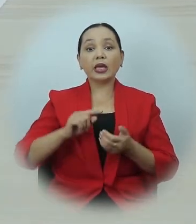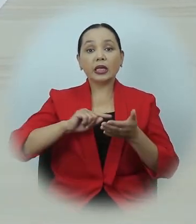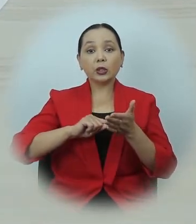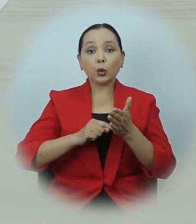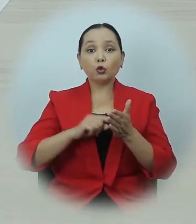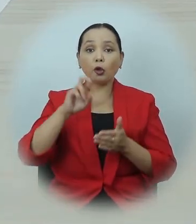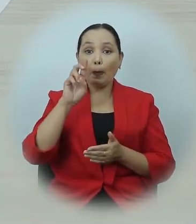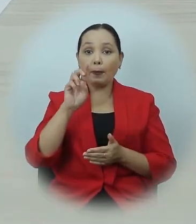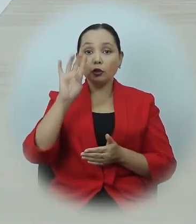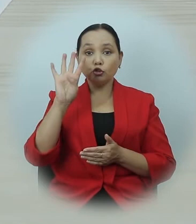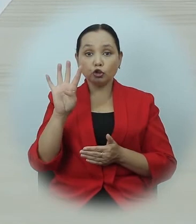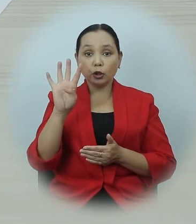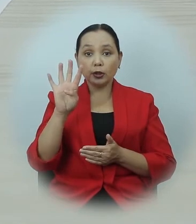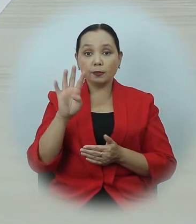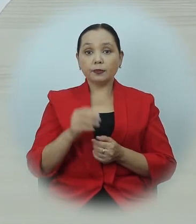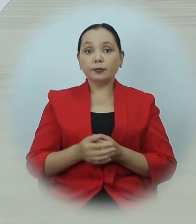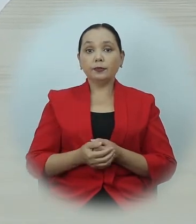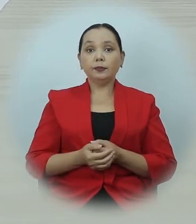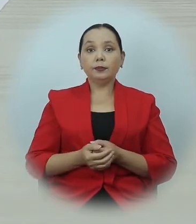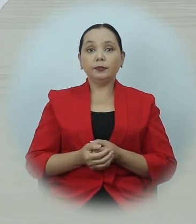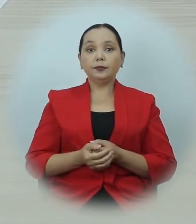ставим точку B4.